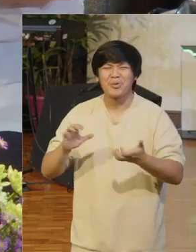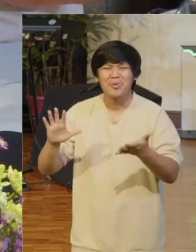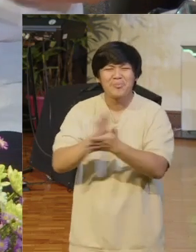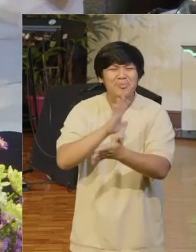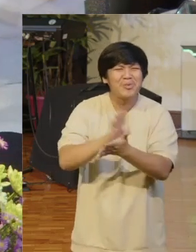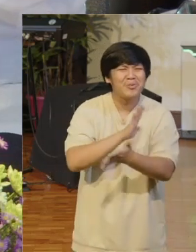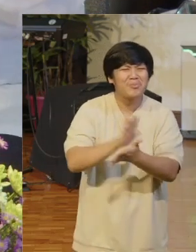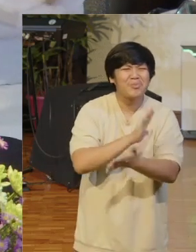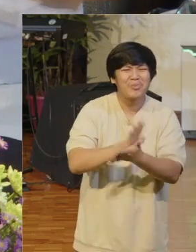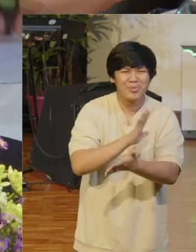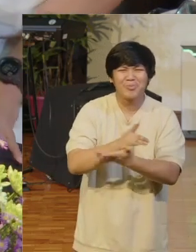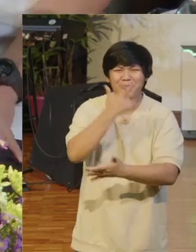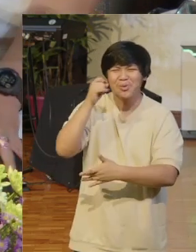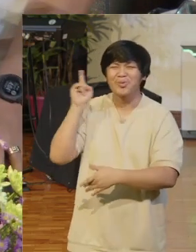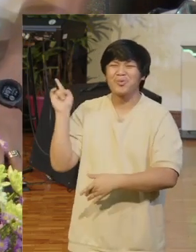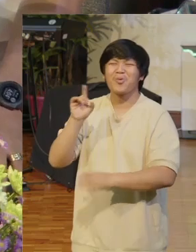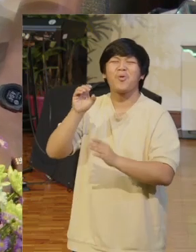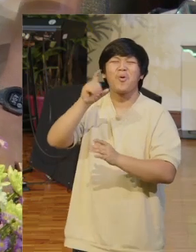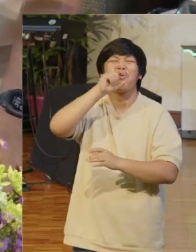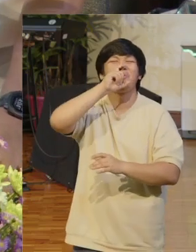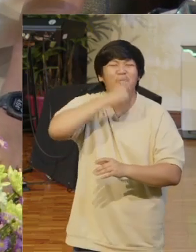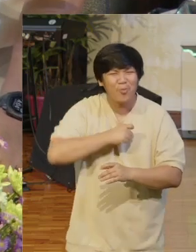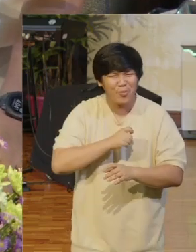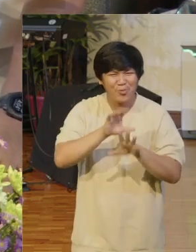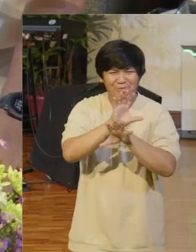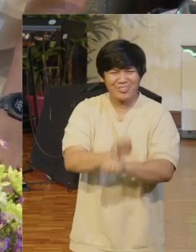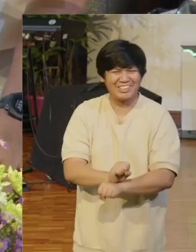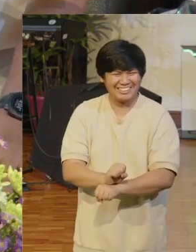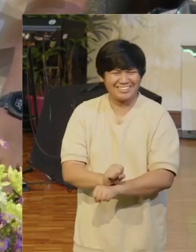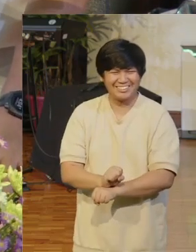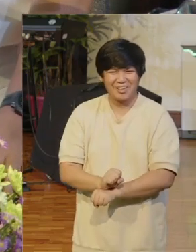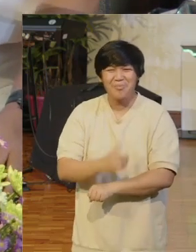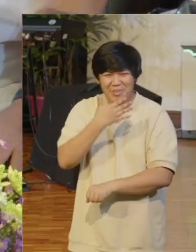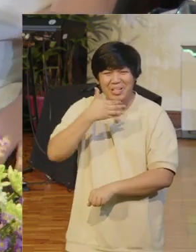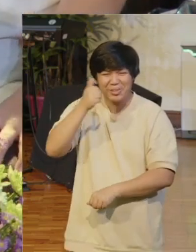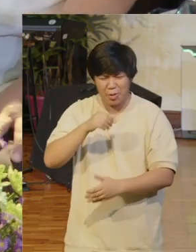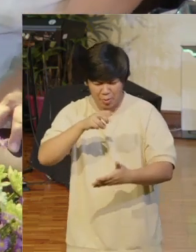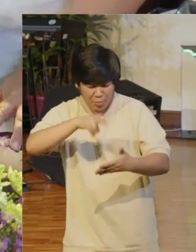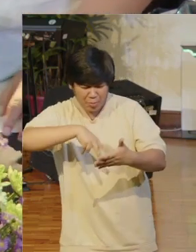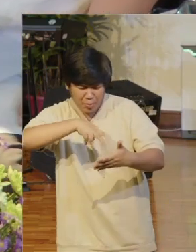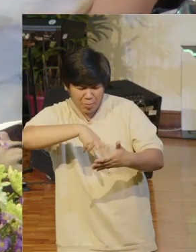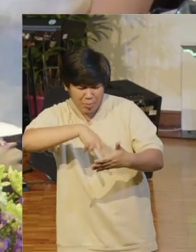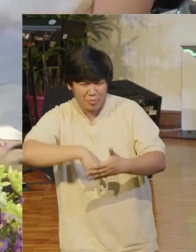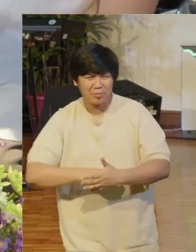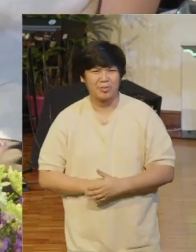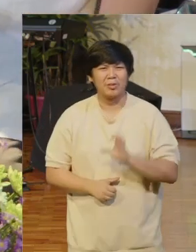ganyan. Ephesians chapter 1, verses 4 to 5.